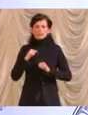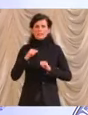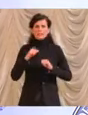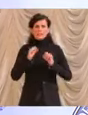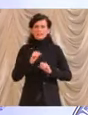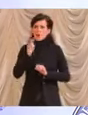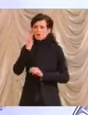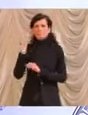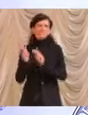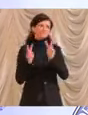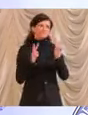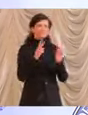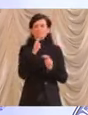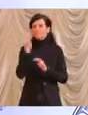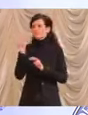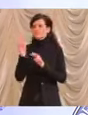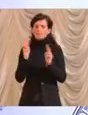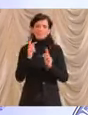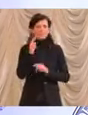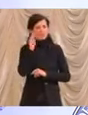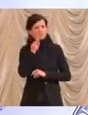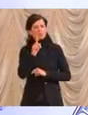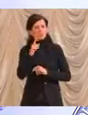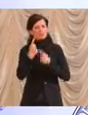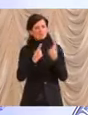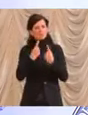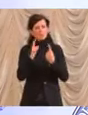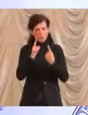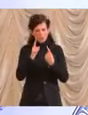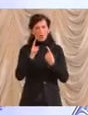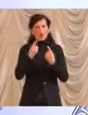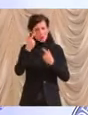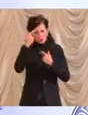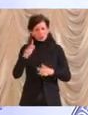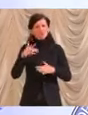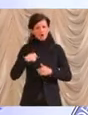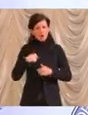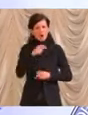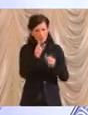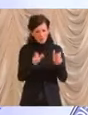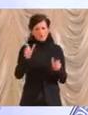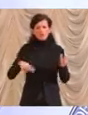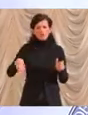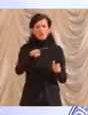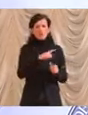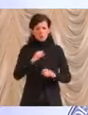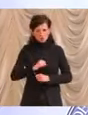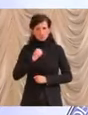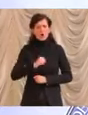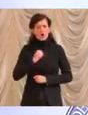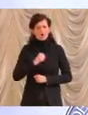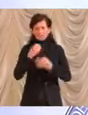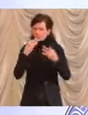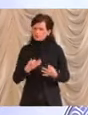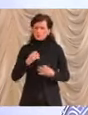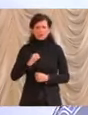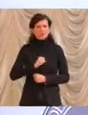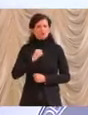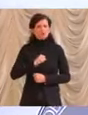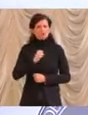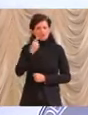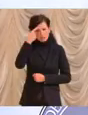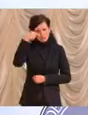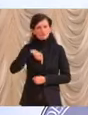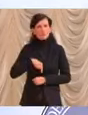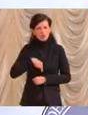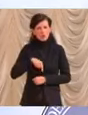assolutamente consapevoli che in questo momento ci sono tante persone che soffrono. Sono sofferenze psicologiche, ce ne